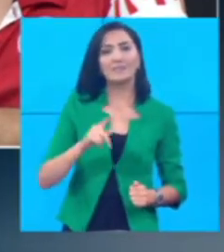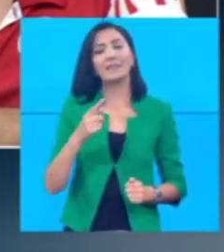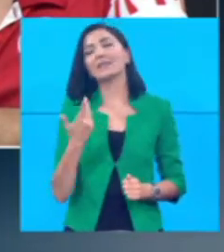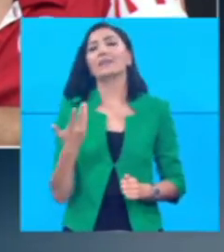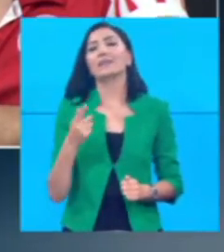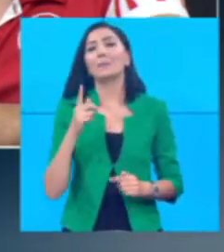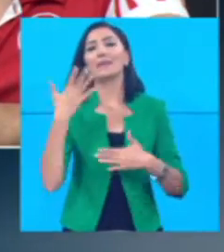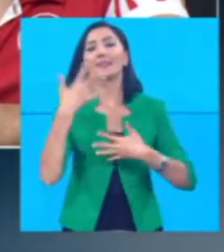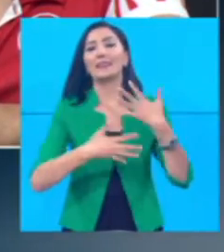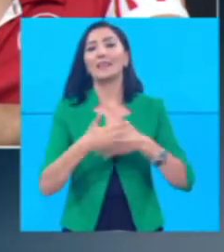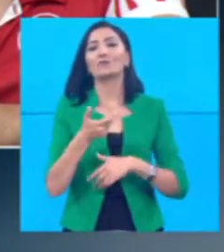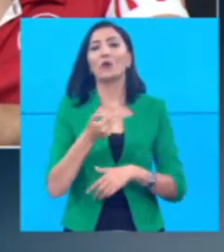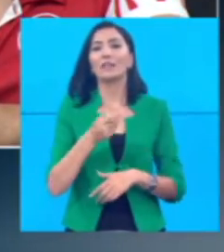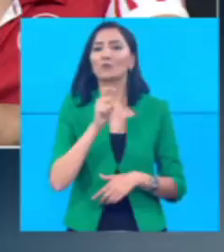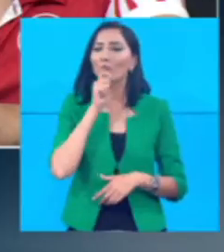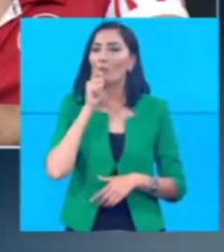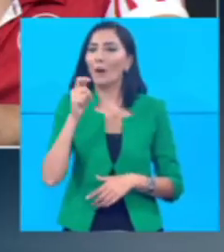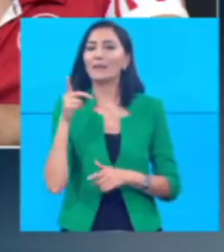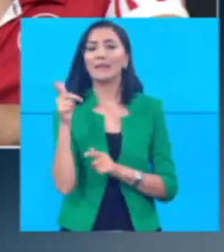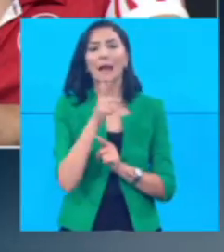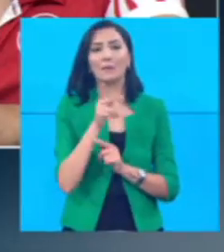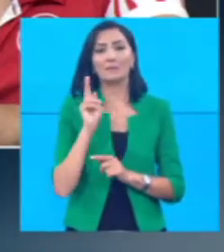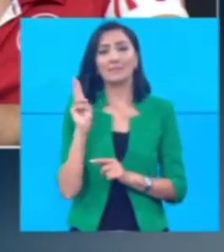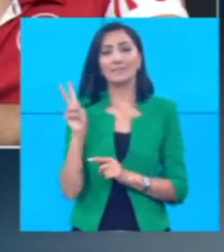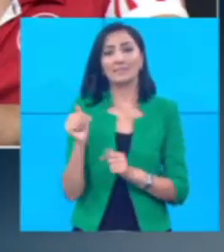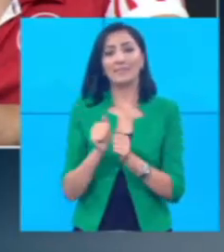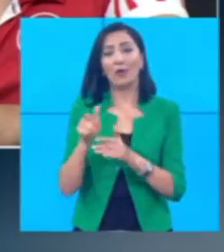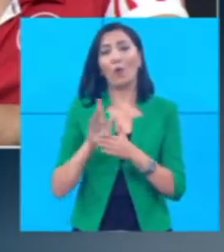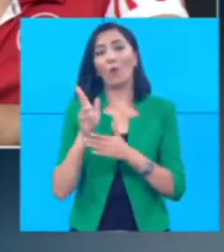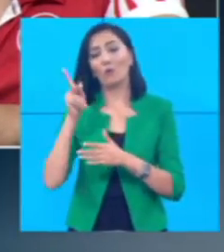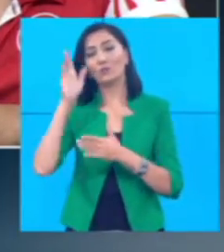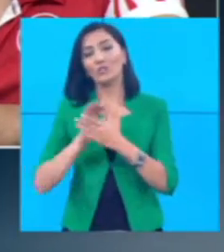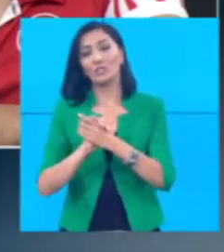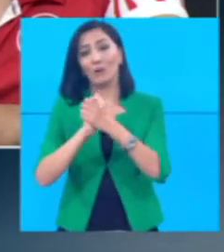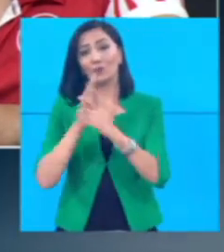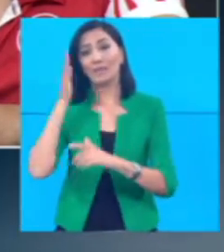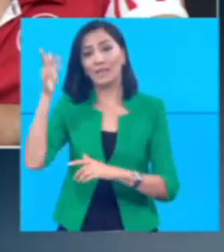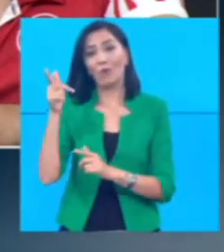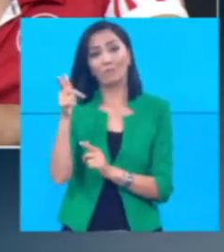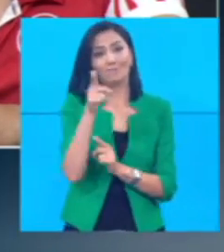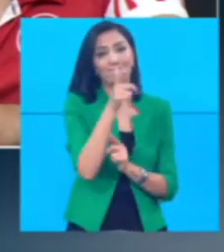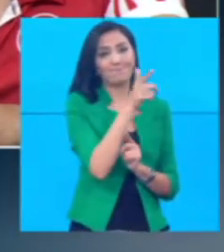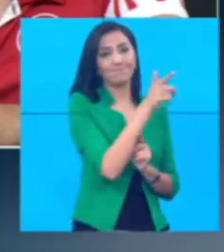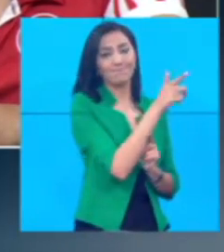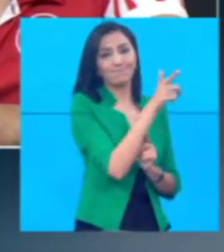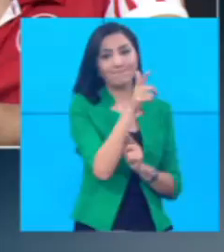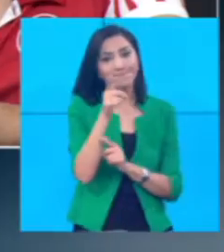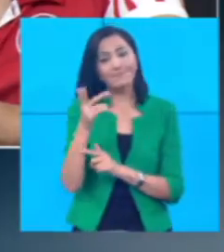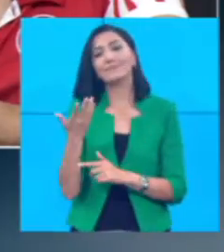da bir televizyon kanalının muhabirinin, kameramanının sizle beraber o şampiyonaya gelip o görüntüleri